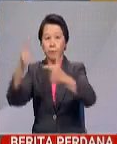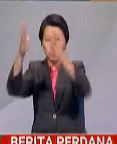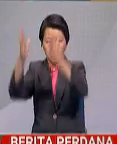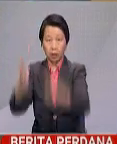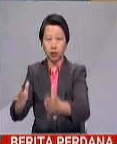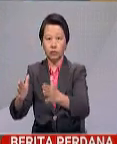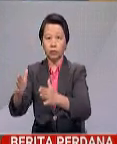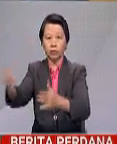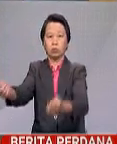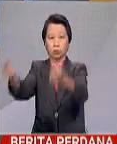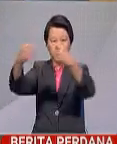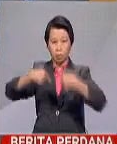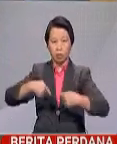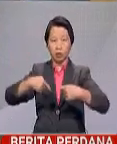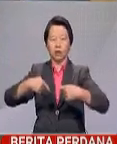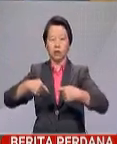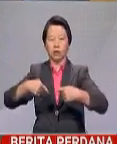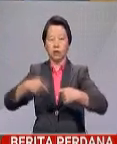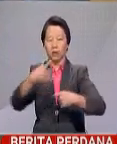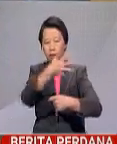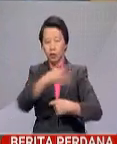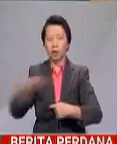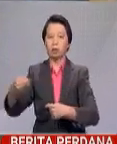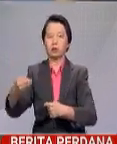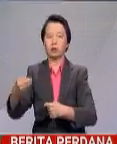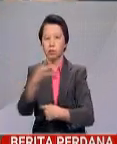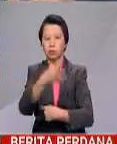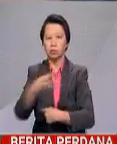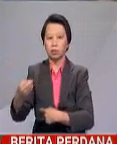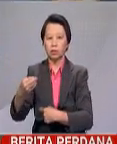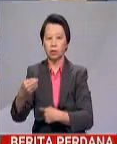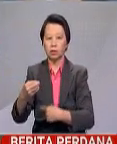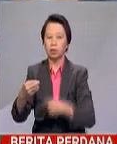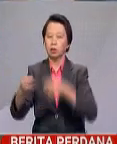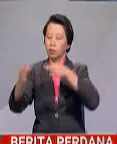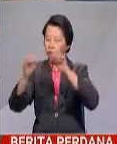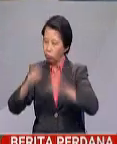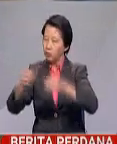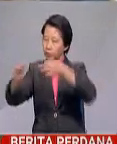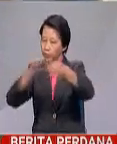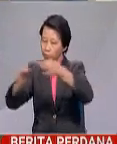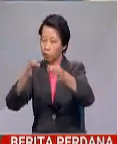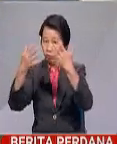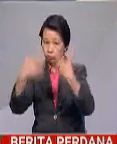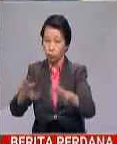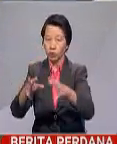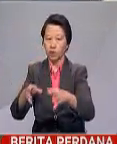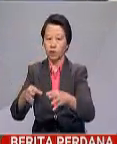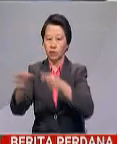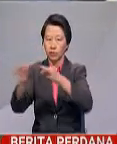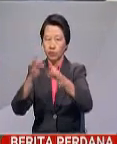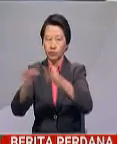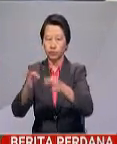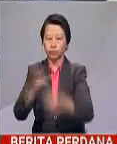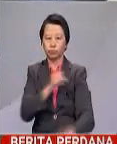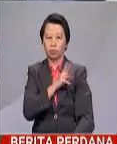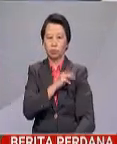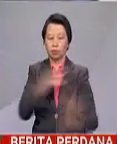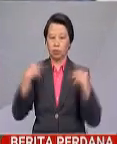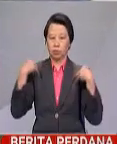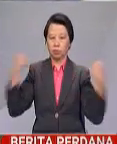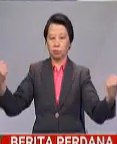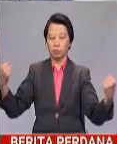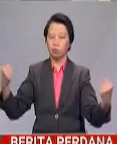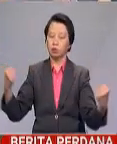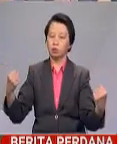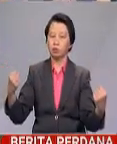pelancong-pelancong yang masuk, di samping penjelasan yang telah diberi oleh Kementerian